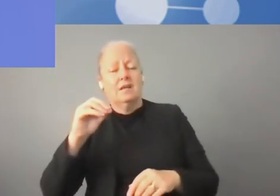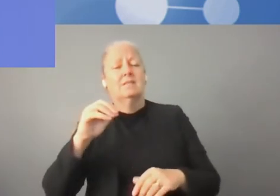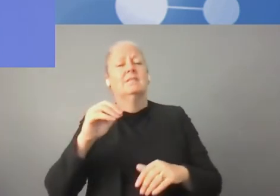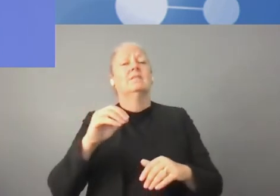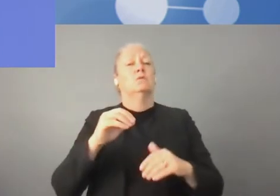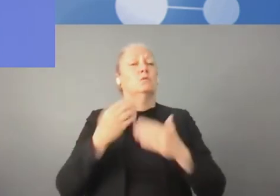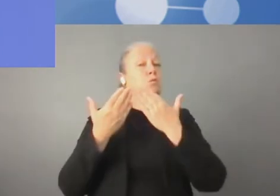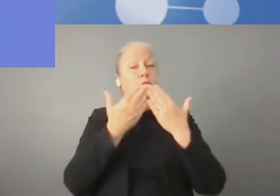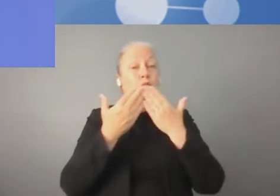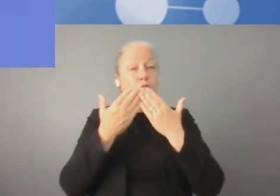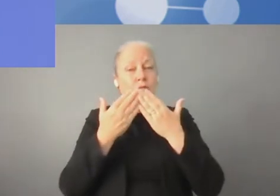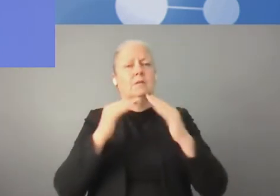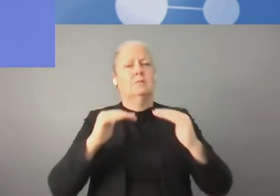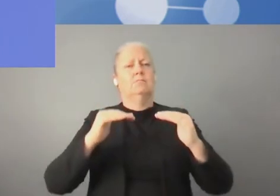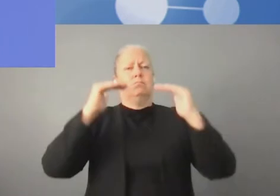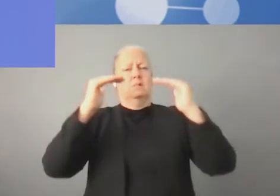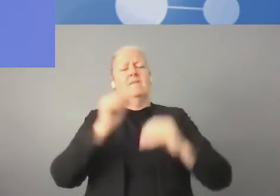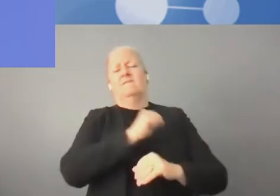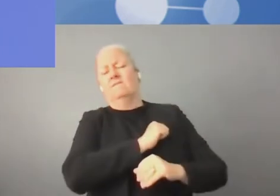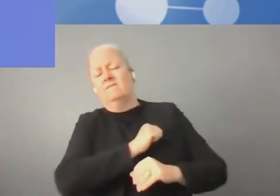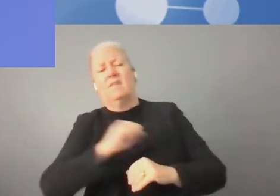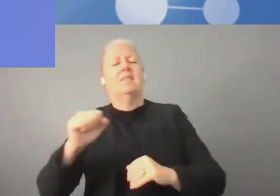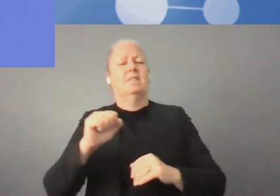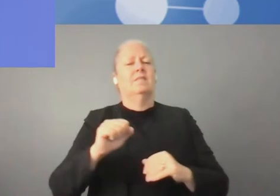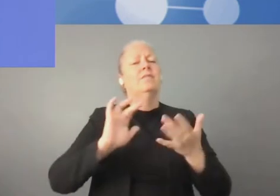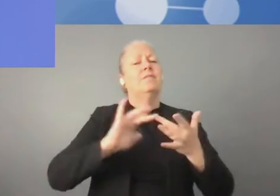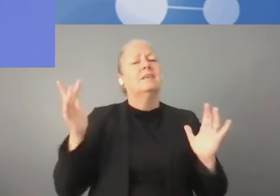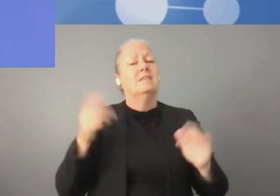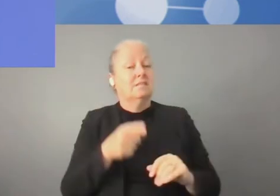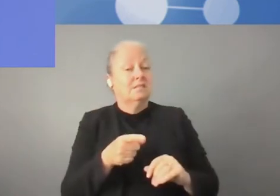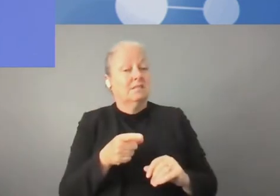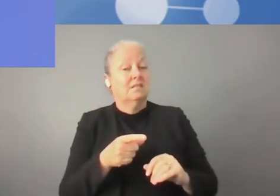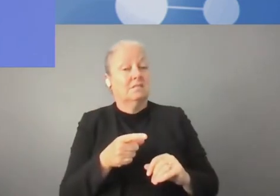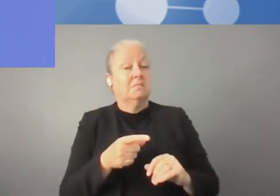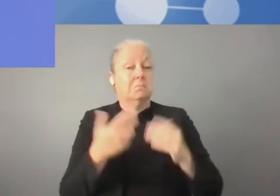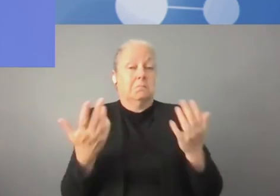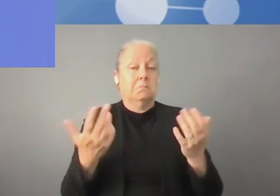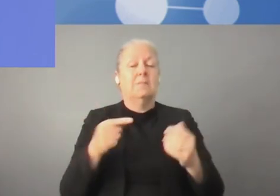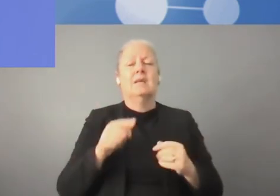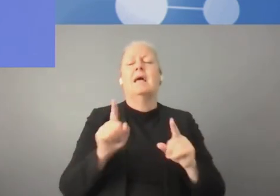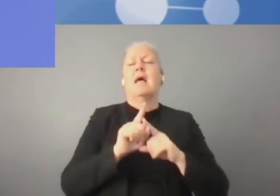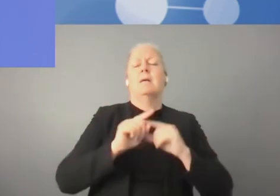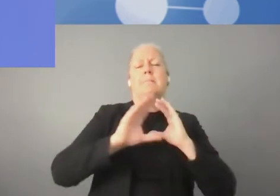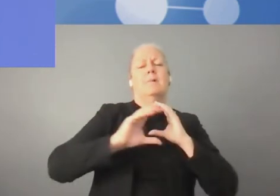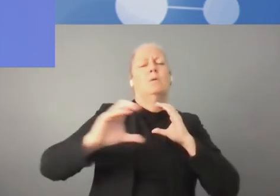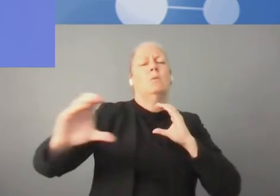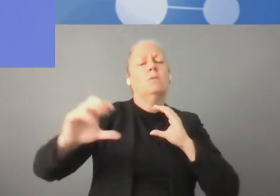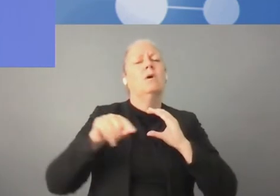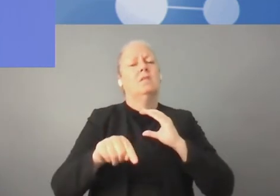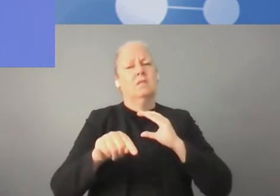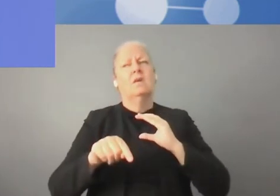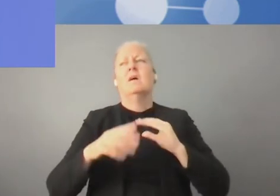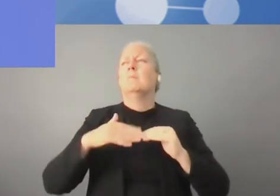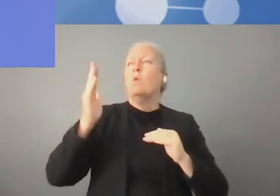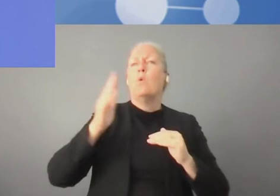做欧洲就是开放教育网络。通过这个项目，我们想